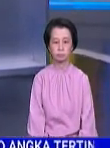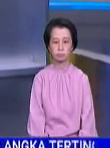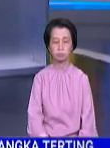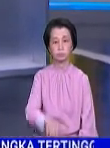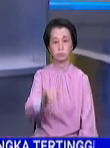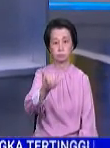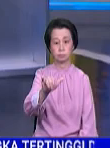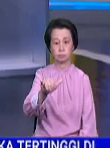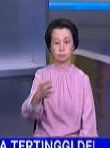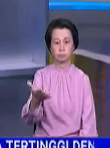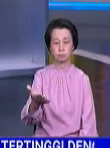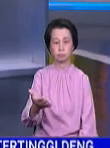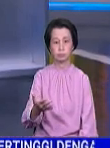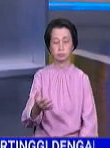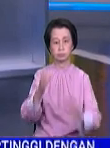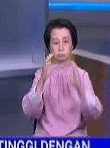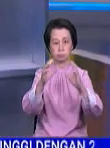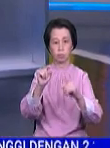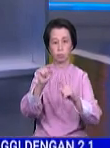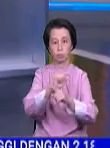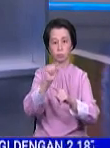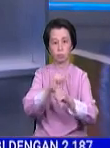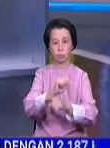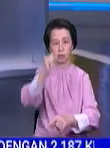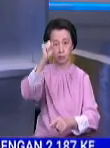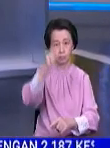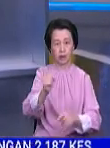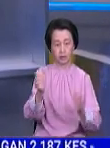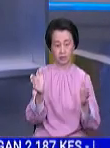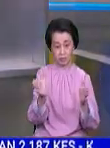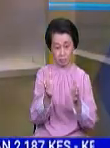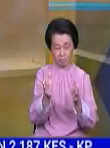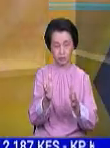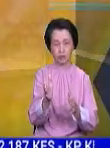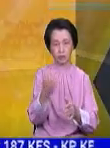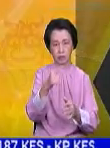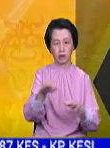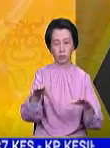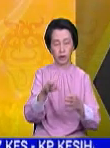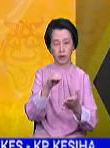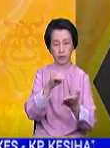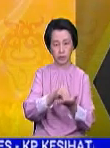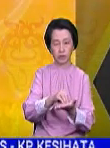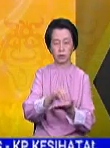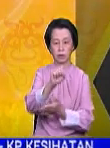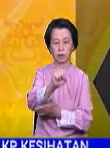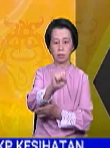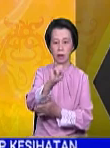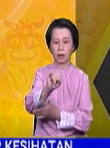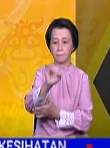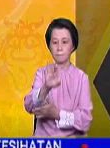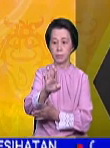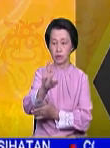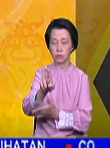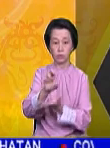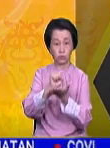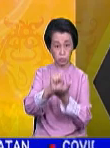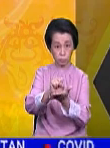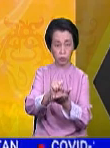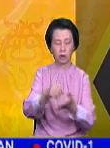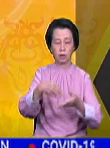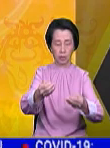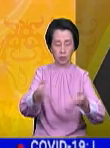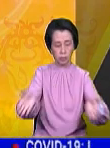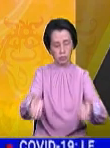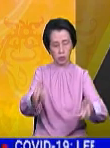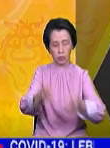Ya, Farhanabila, pendekatan menggunakan bas mini berkenaan yang dilaksana di Sibu bakal memberi kemudahan serta menggalakkan lebih